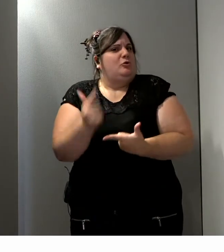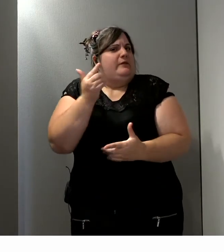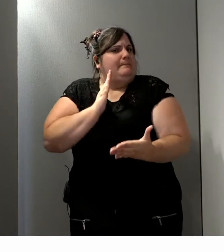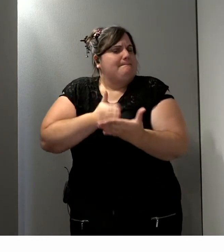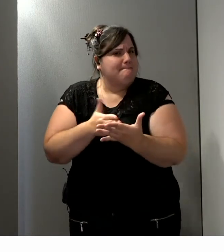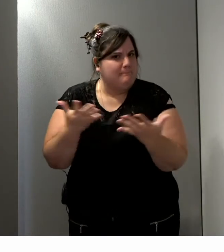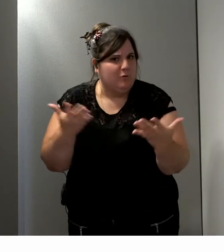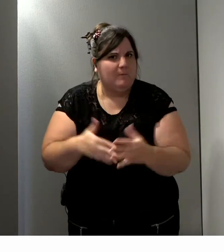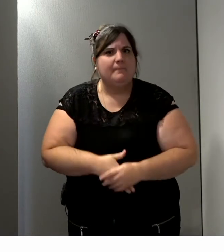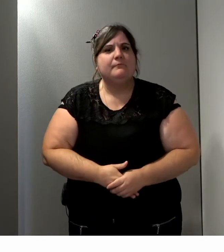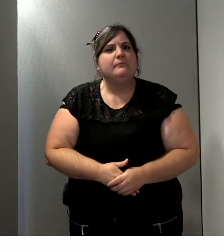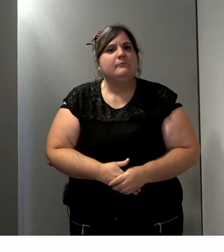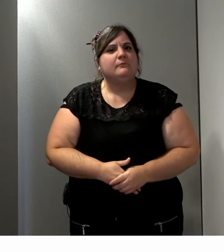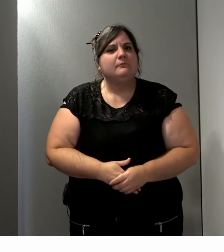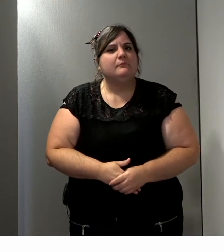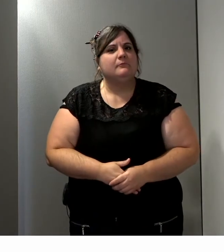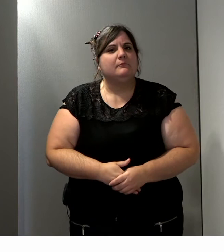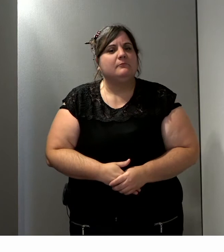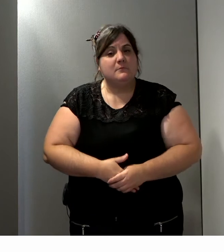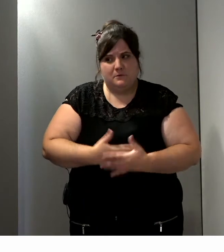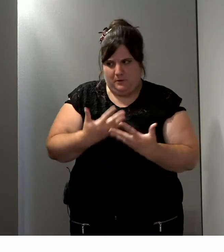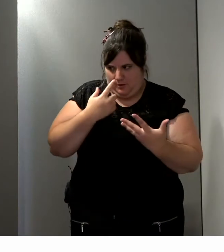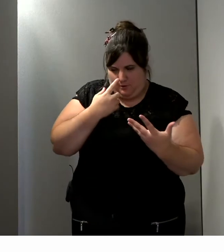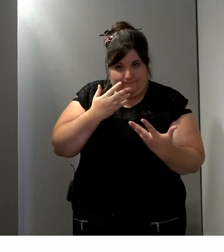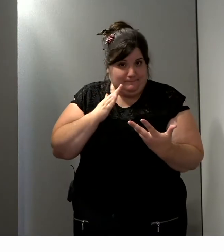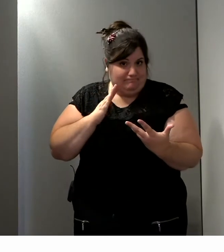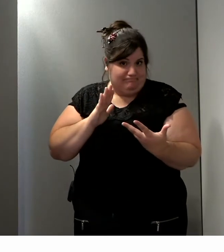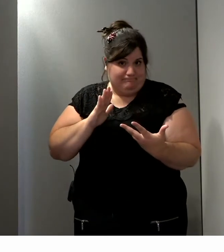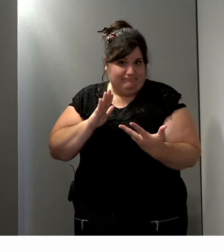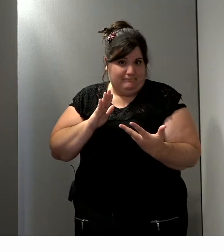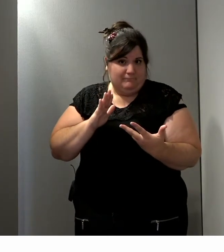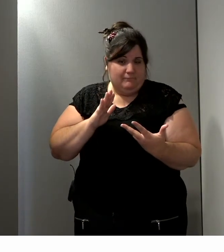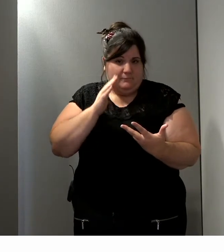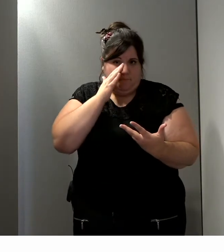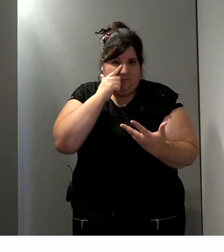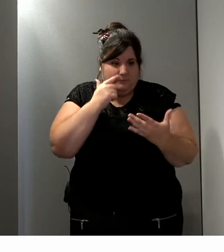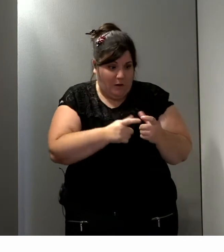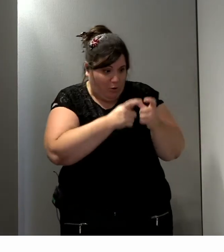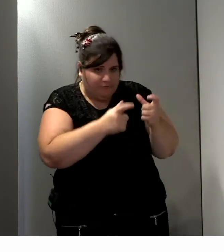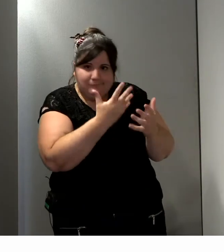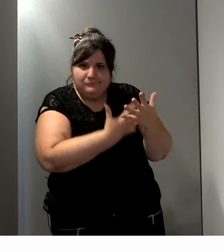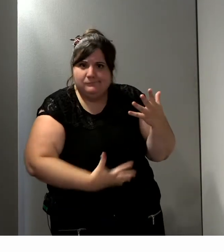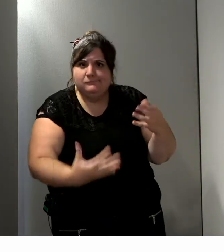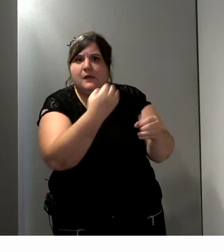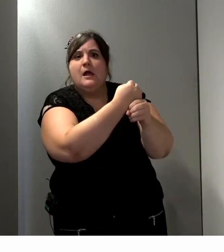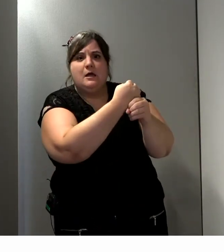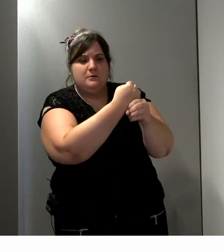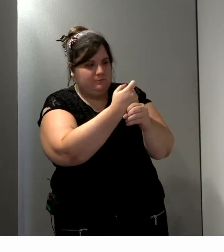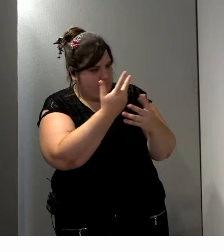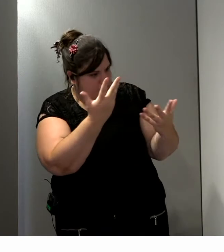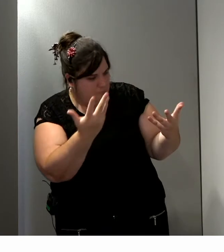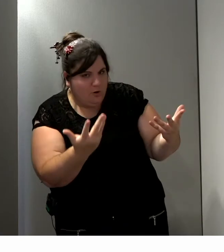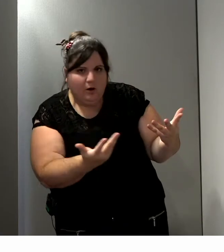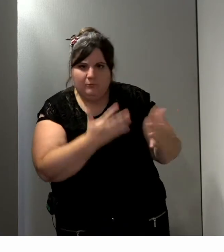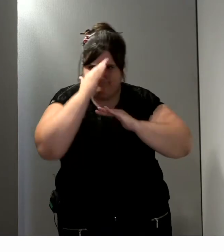étude, c'est un frein inhérent aux conséquences induites par le handicap sur ce qu'on appelle le mindset de l'entrepreneur, sur la confiance